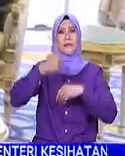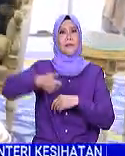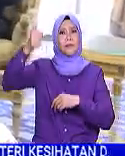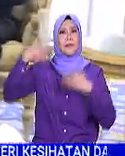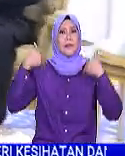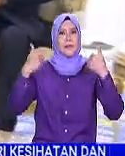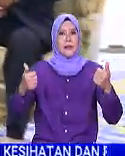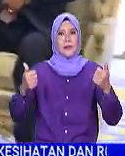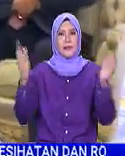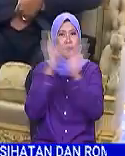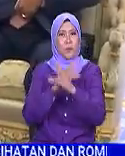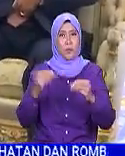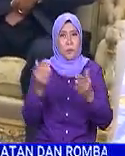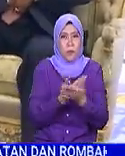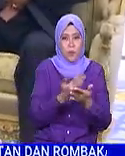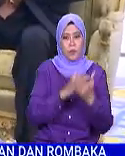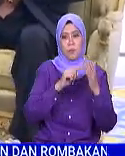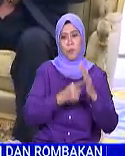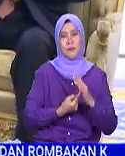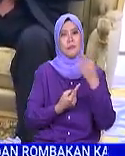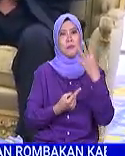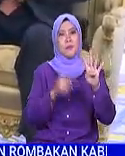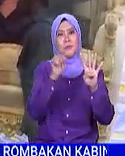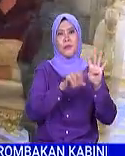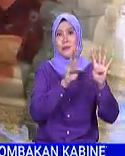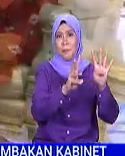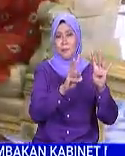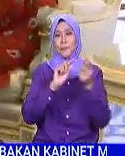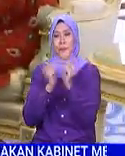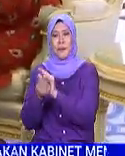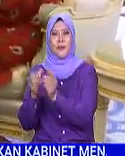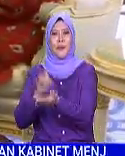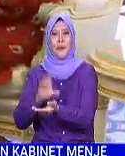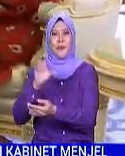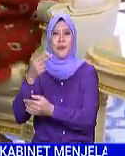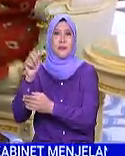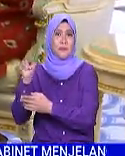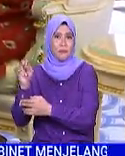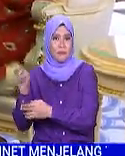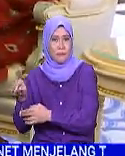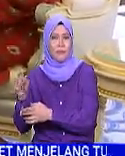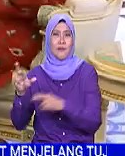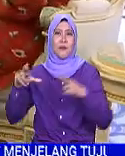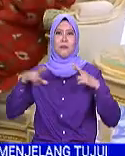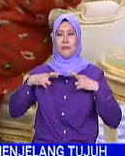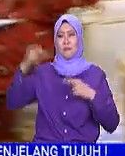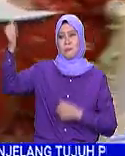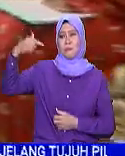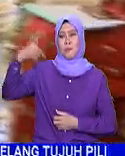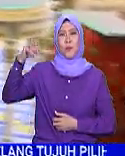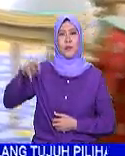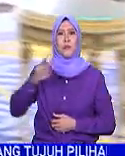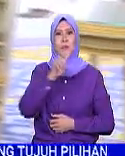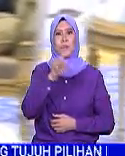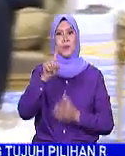Inggris Rawa yang baharu berkuat kuasa 14 Jun lepas menggantikan Doctor Ying yang bersarang wajib pada